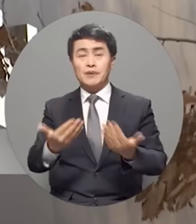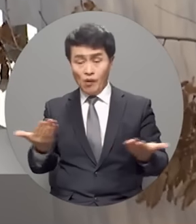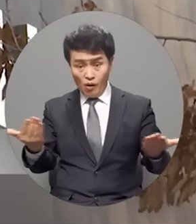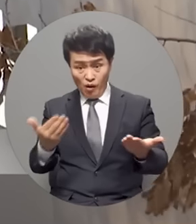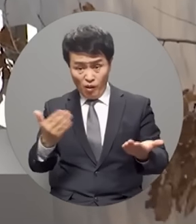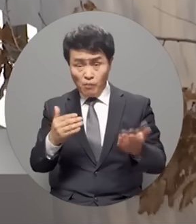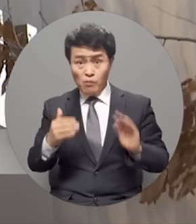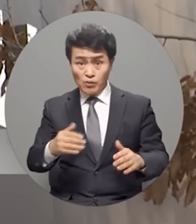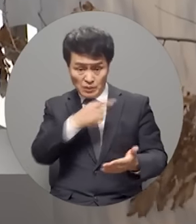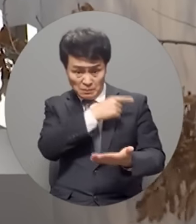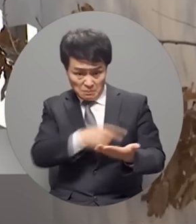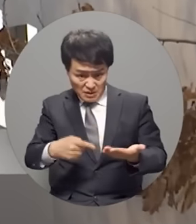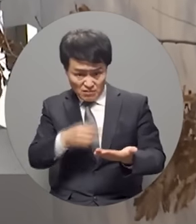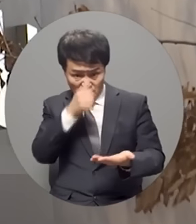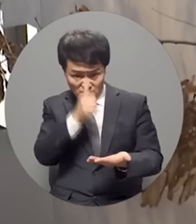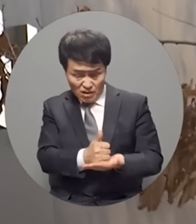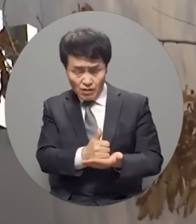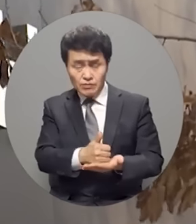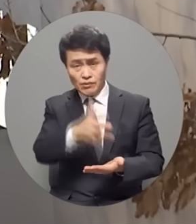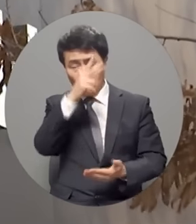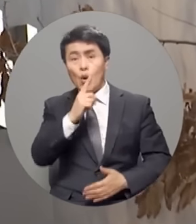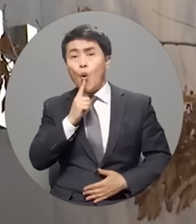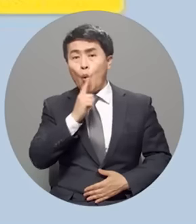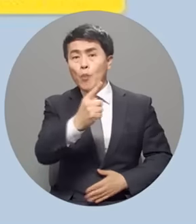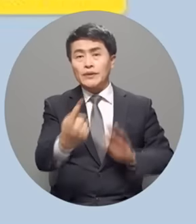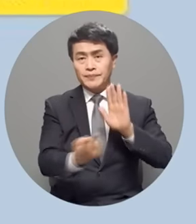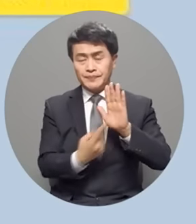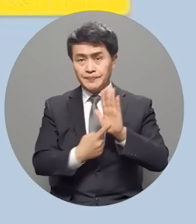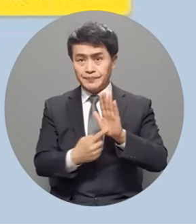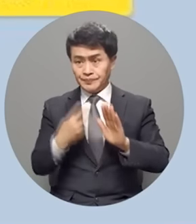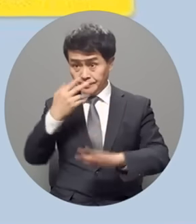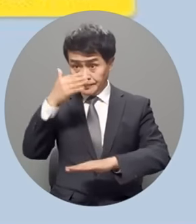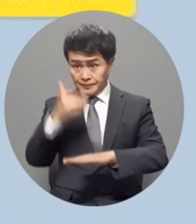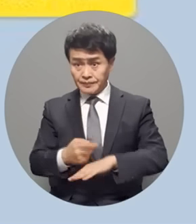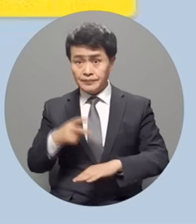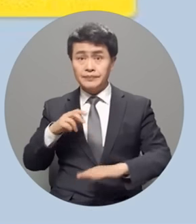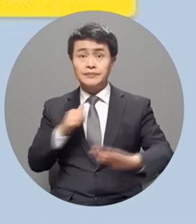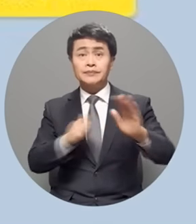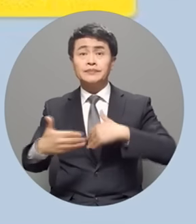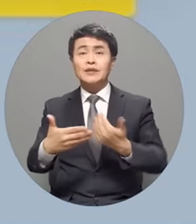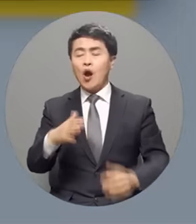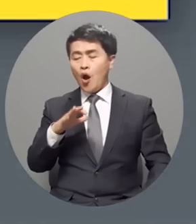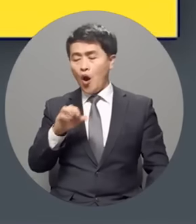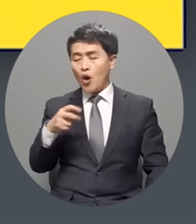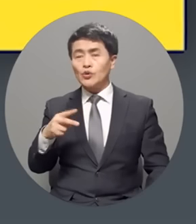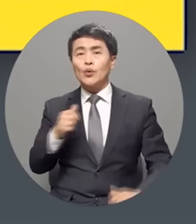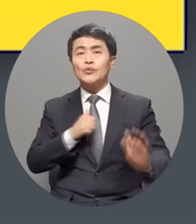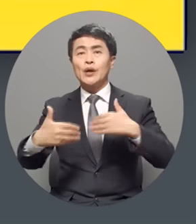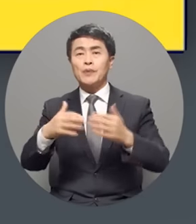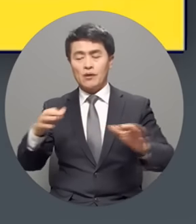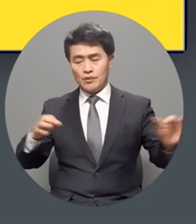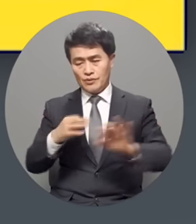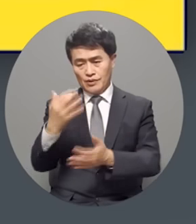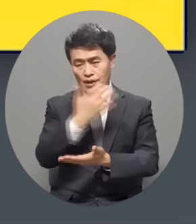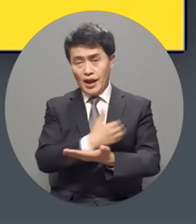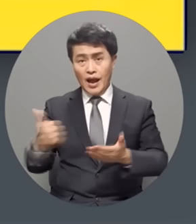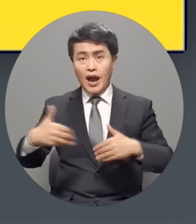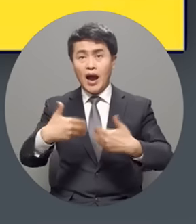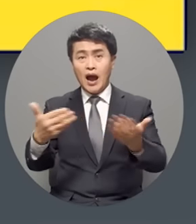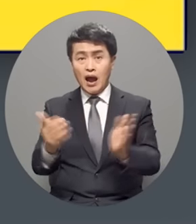등의 혐의로 수사기관에 고발한다고 밝혔습니다. 감사 결과 민 대표와 어도어의 부대표가 경영권 확보를 위해